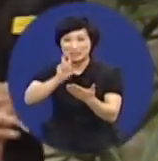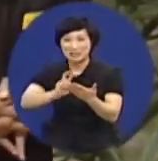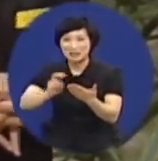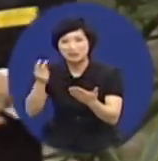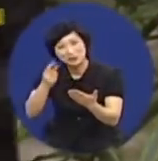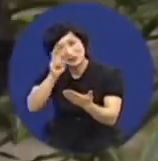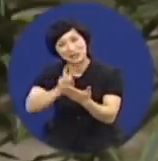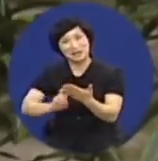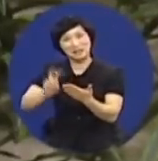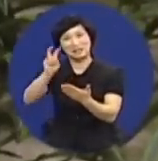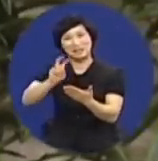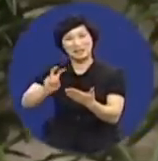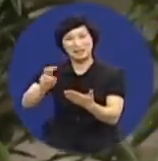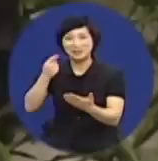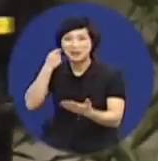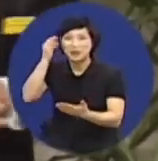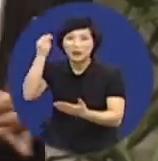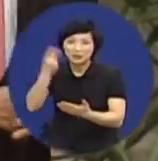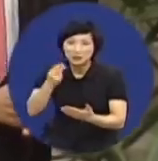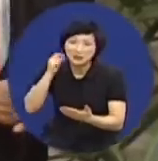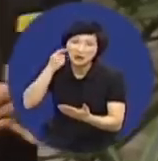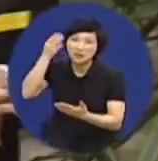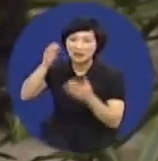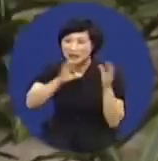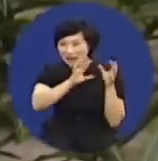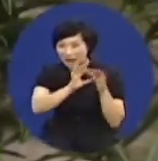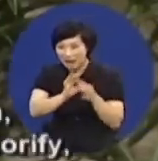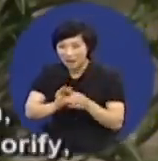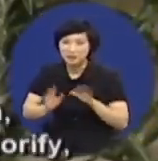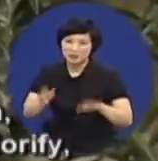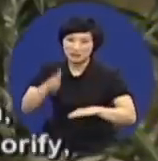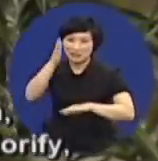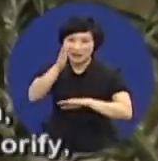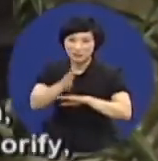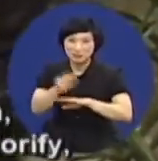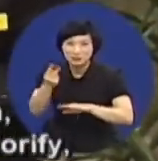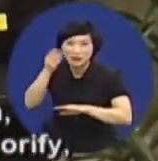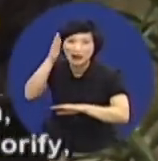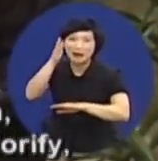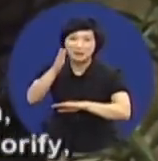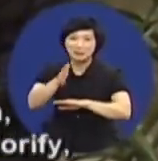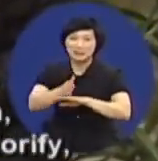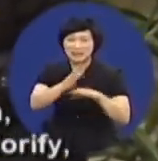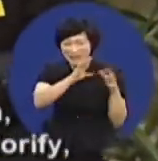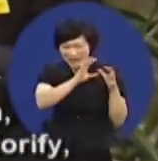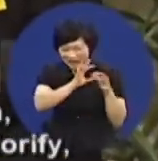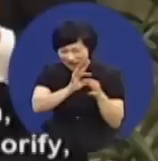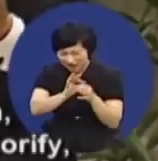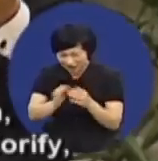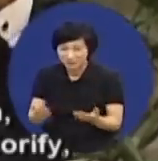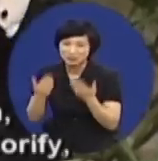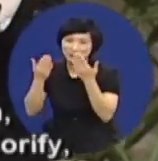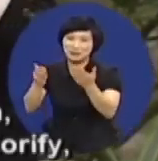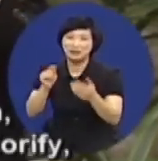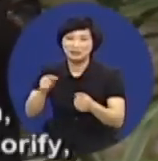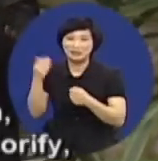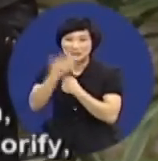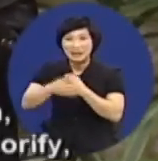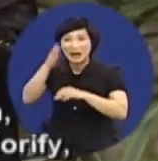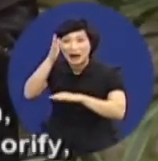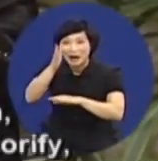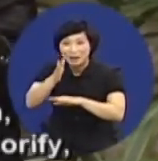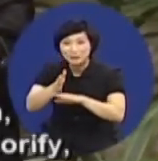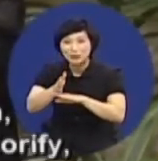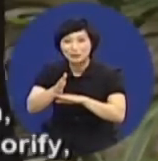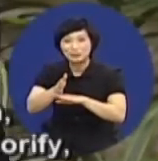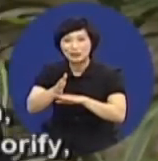美、栄光、また栄光、感謝、また感謝、この恵みが感